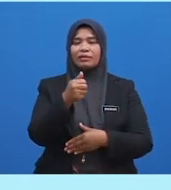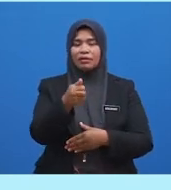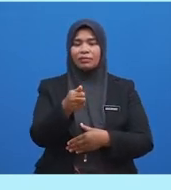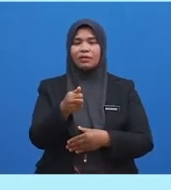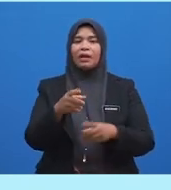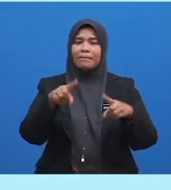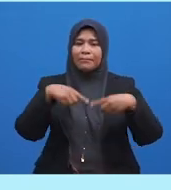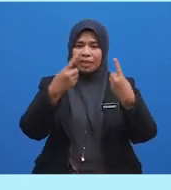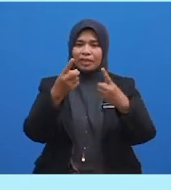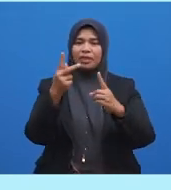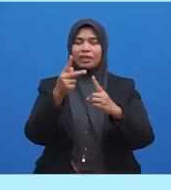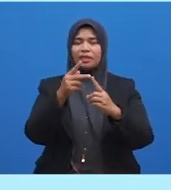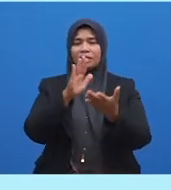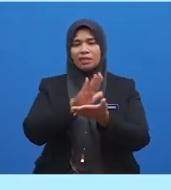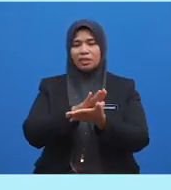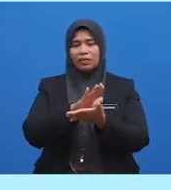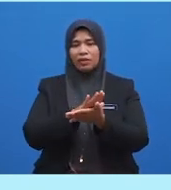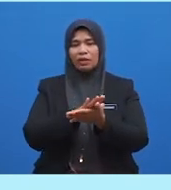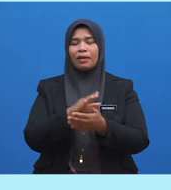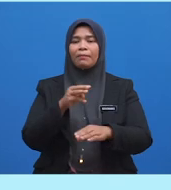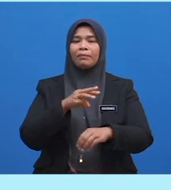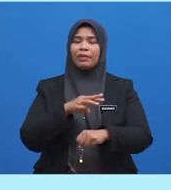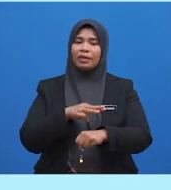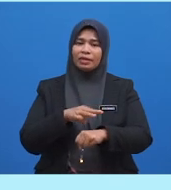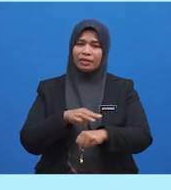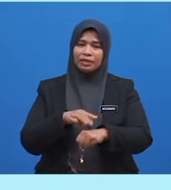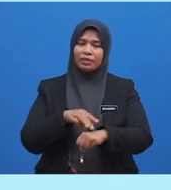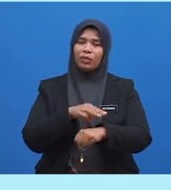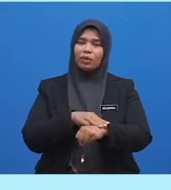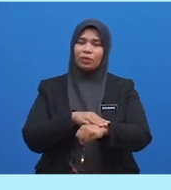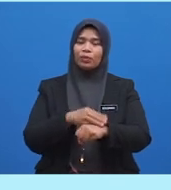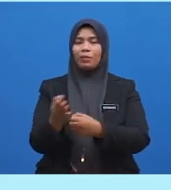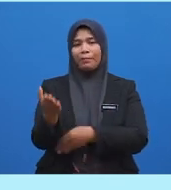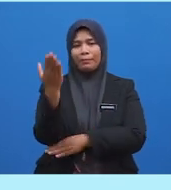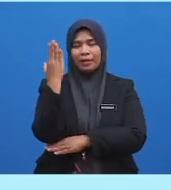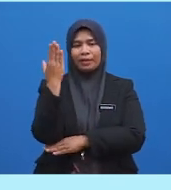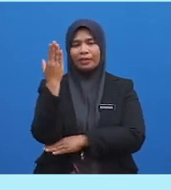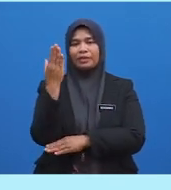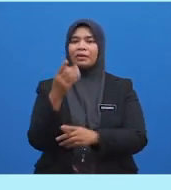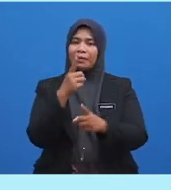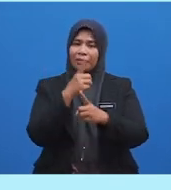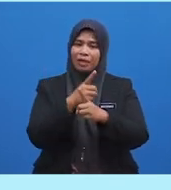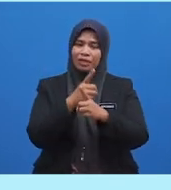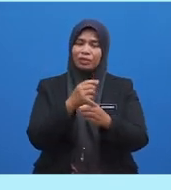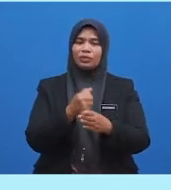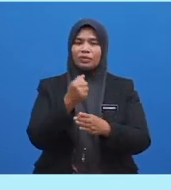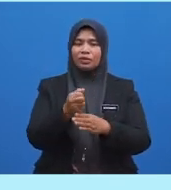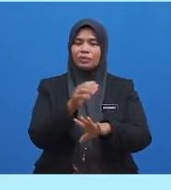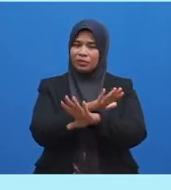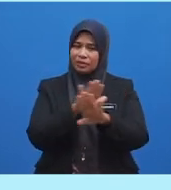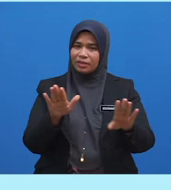pergi ke sekolah pada waktu pagi betul Atau tidak